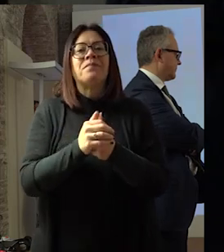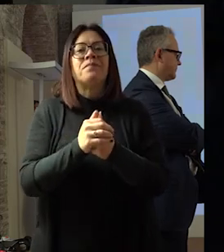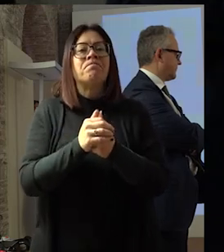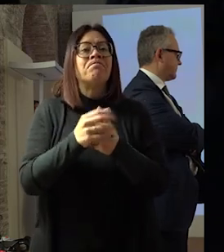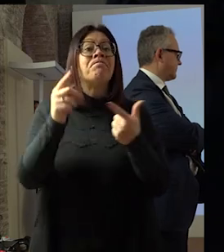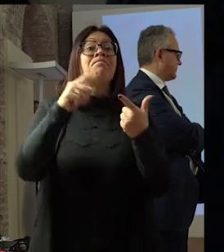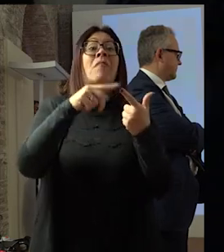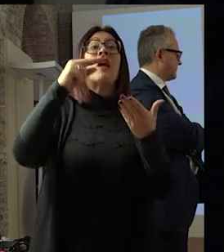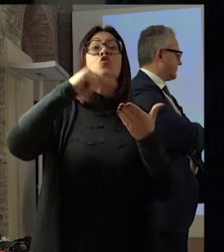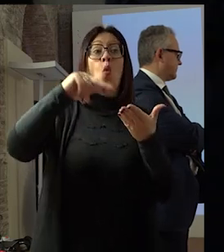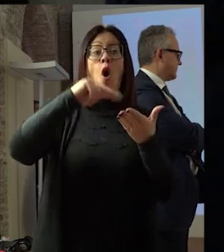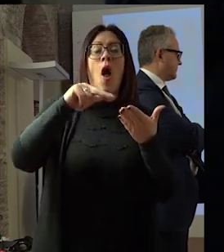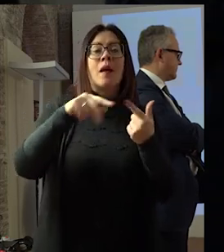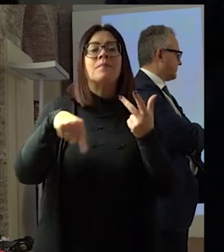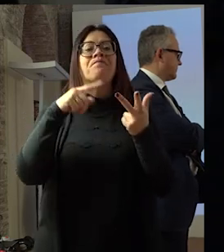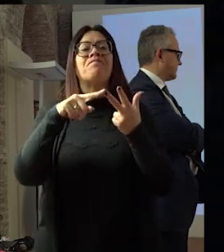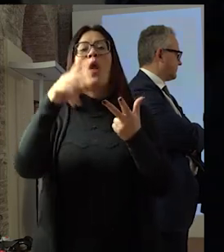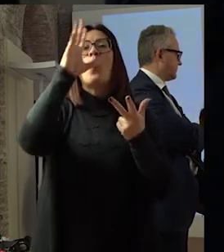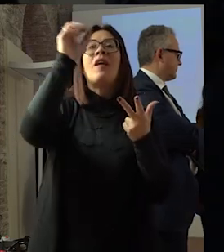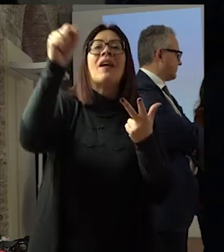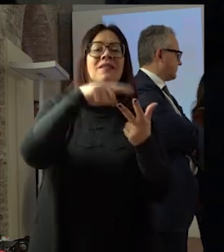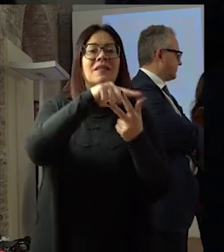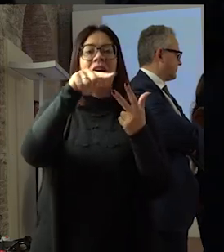scuola, università.